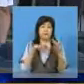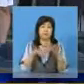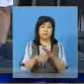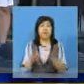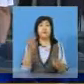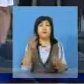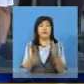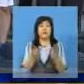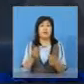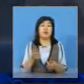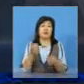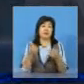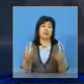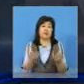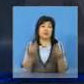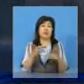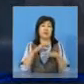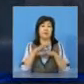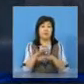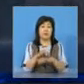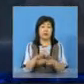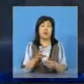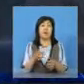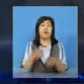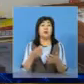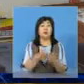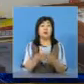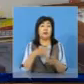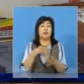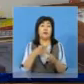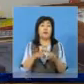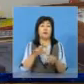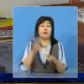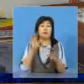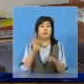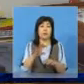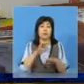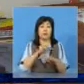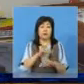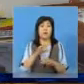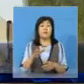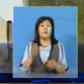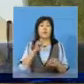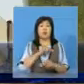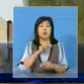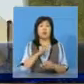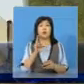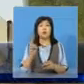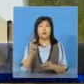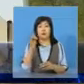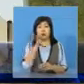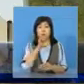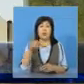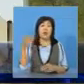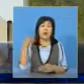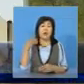ойын тартысты өтті. Спорттық ойын бұған дейін Аралтоғайда тұрақты ұйымдастырылатын. Жұмыс басты азаматтар ауылға жете алмаса да